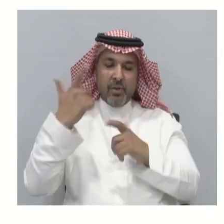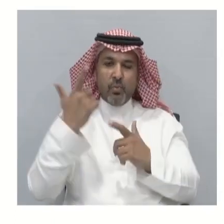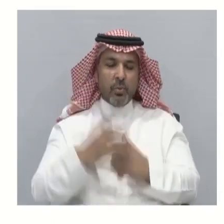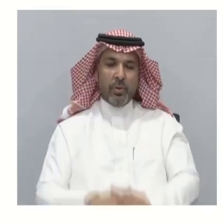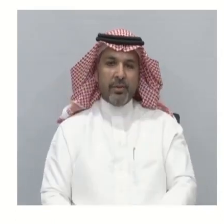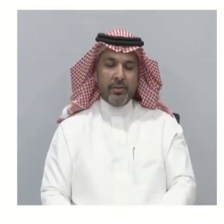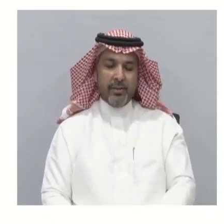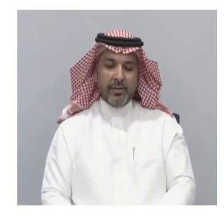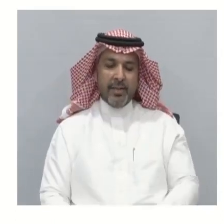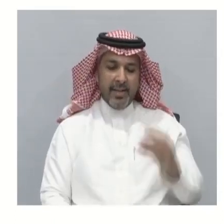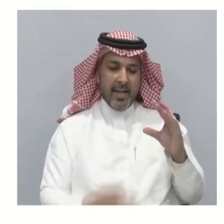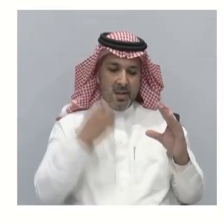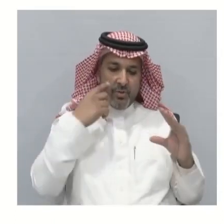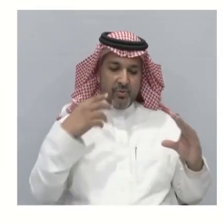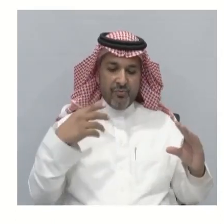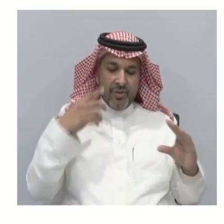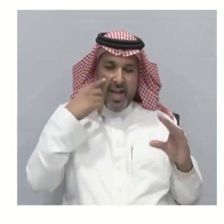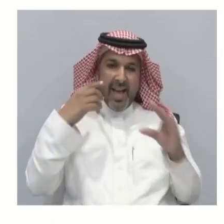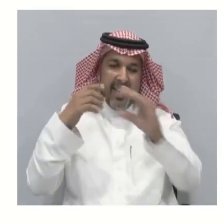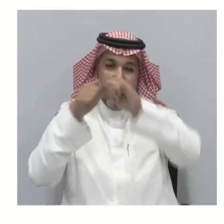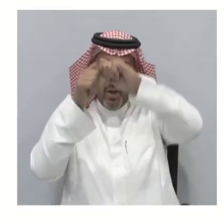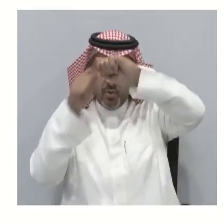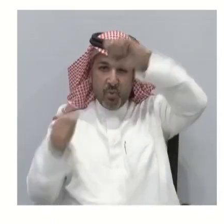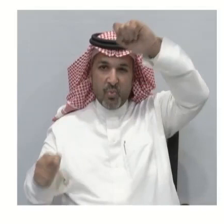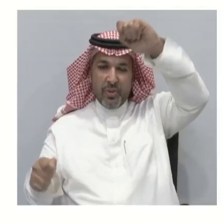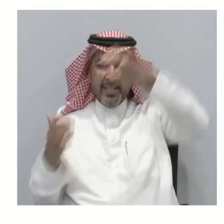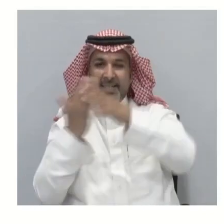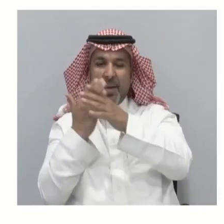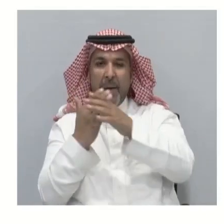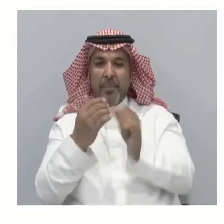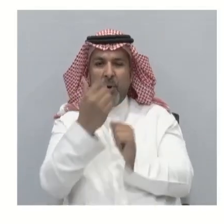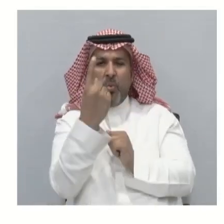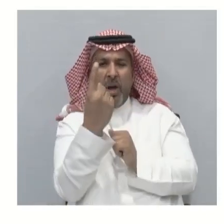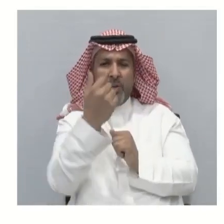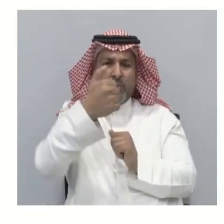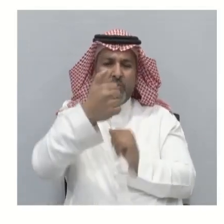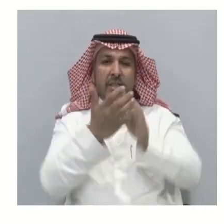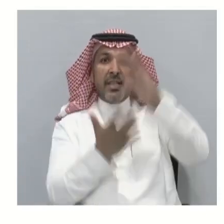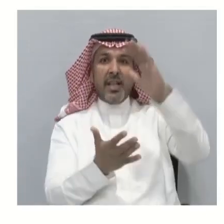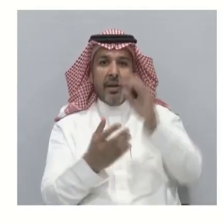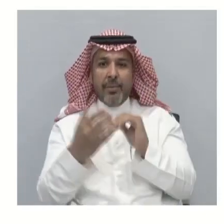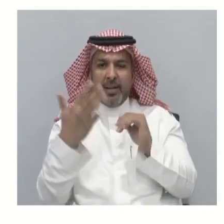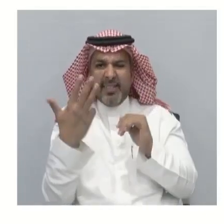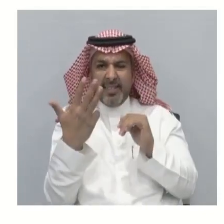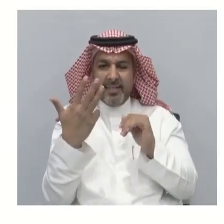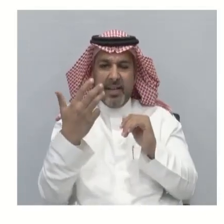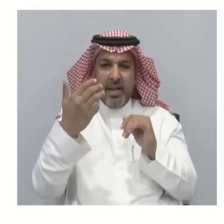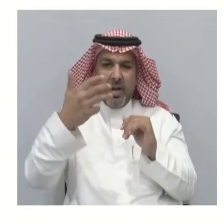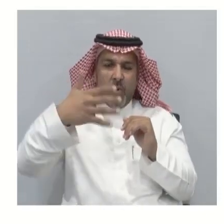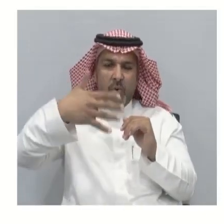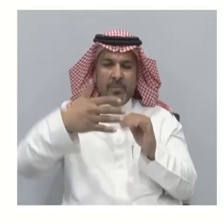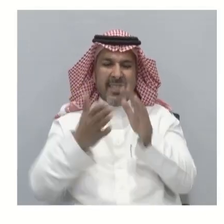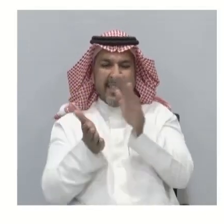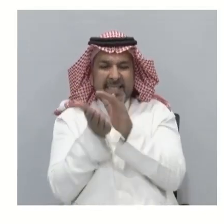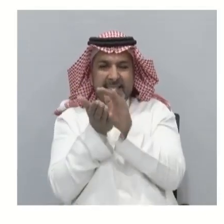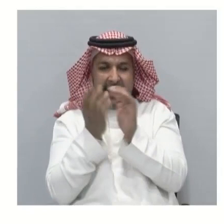الضلع طبعا على طول راح اقرر ان هذا الضلع اللي موجود عندي هو اطول من هذا الضلع لماذا